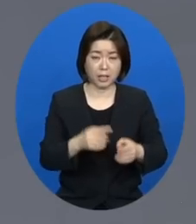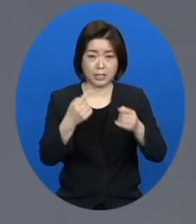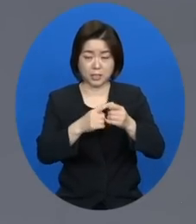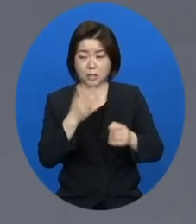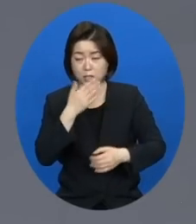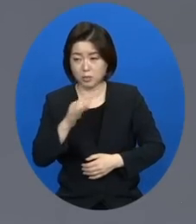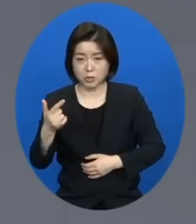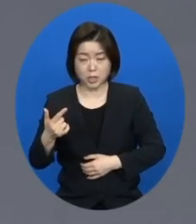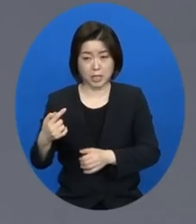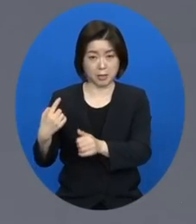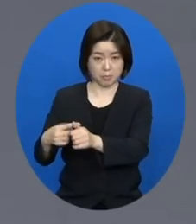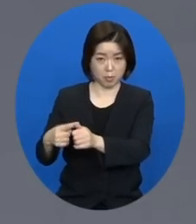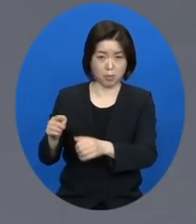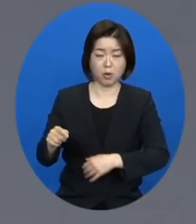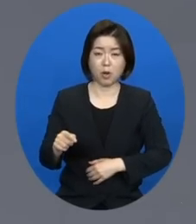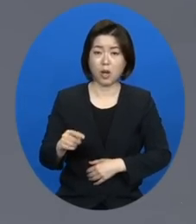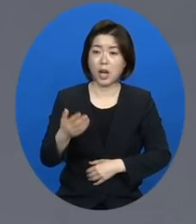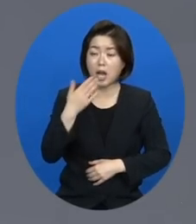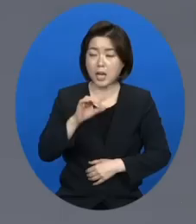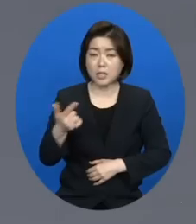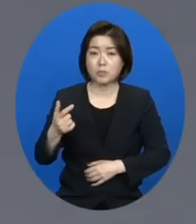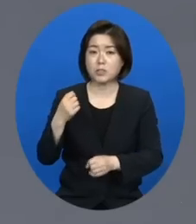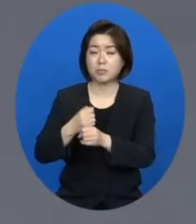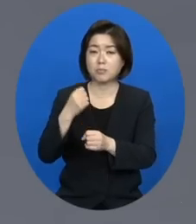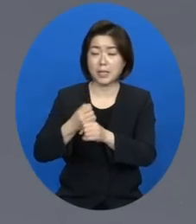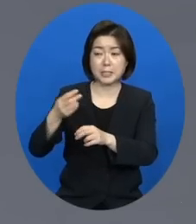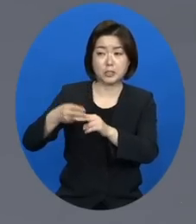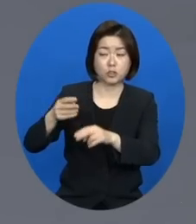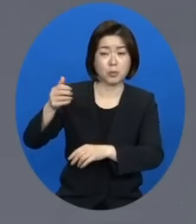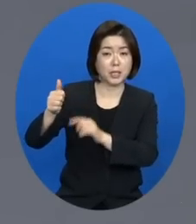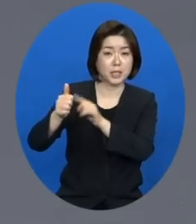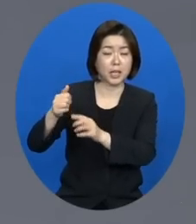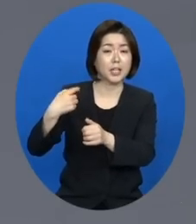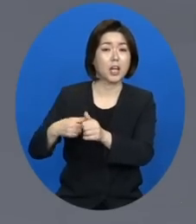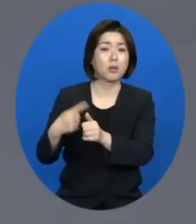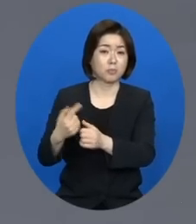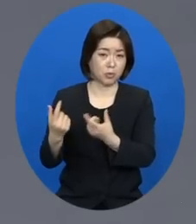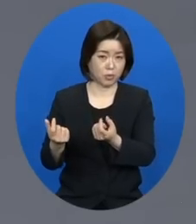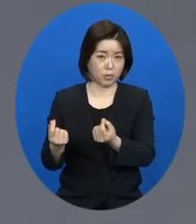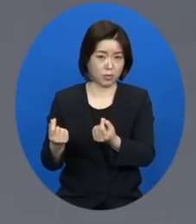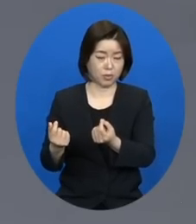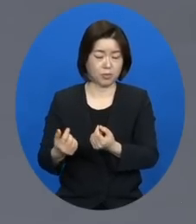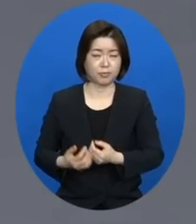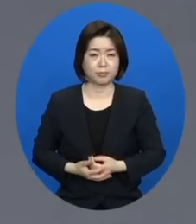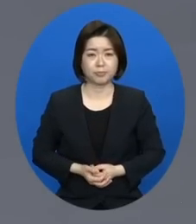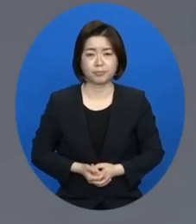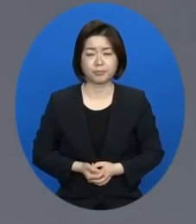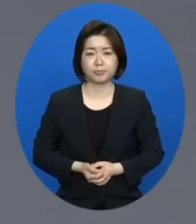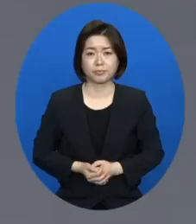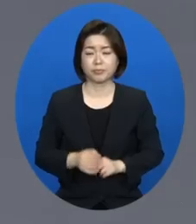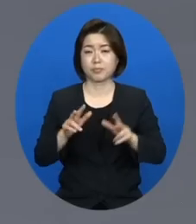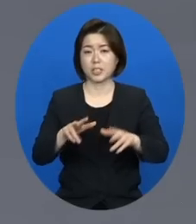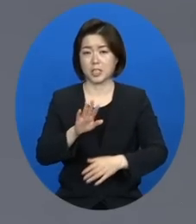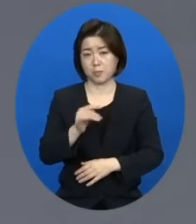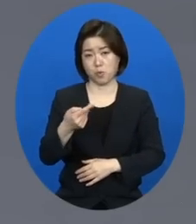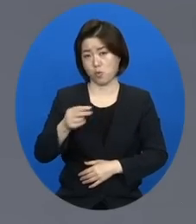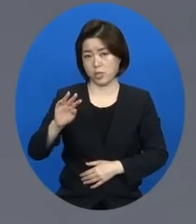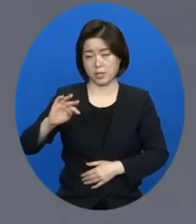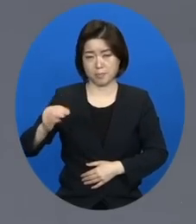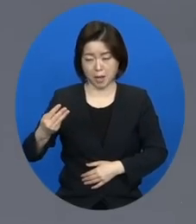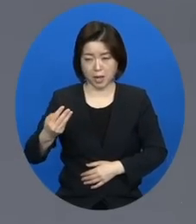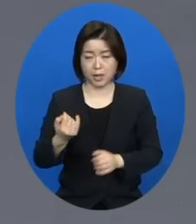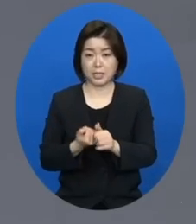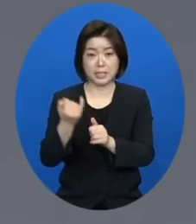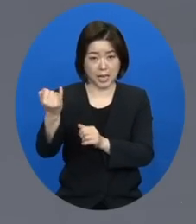음식에 대한 모독이고 두 번째 음식을 만든 주방장에 대한 모독입니다. 지금 이 보디발, 이